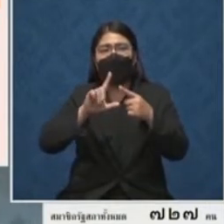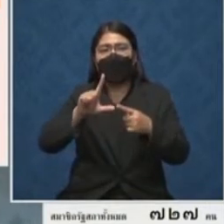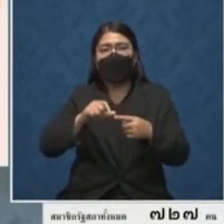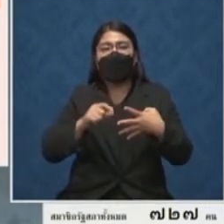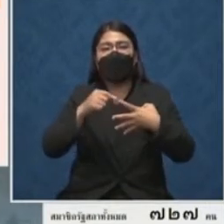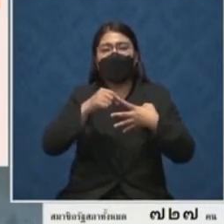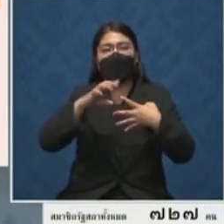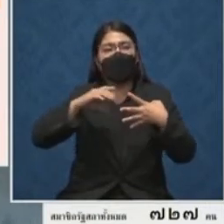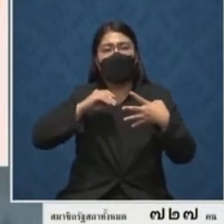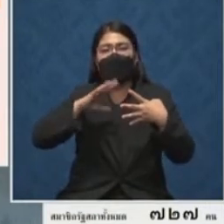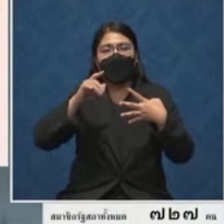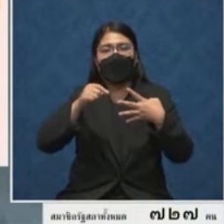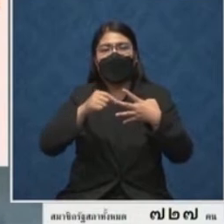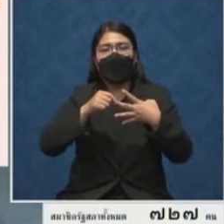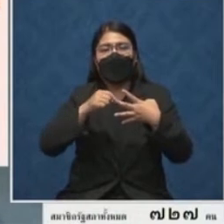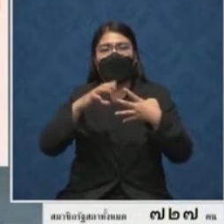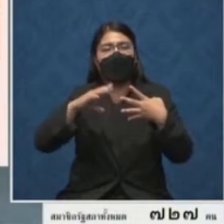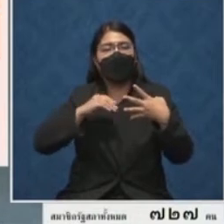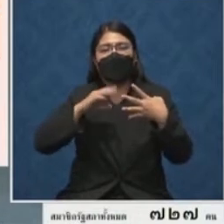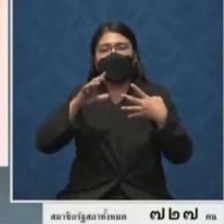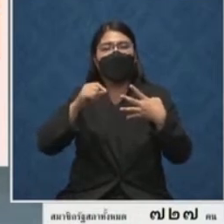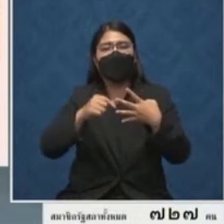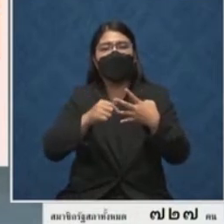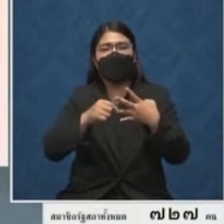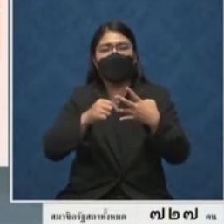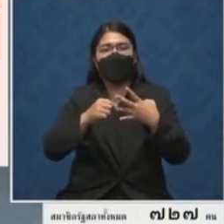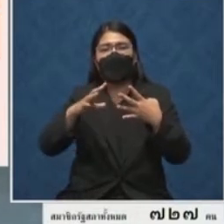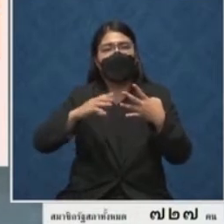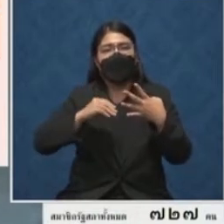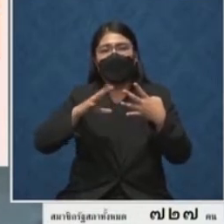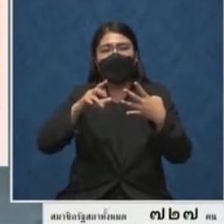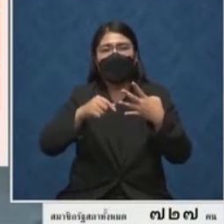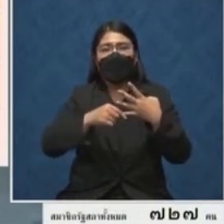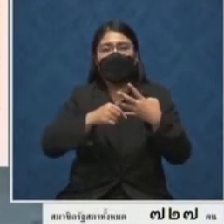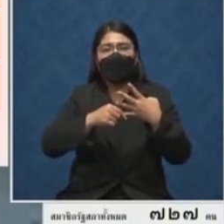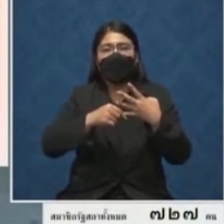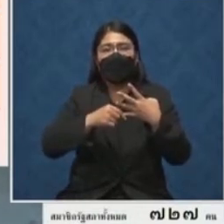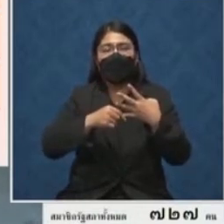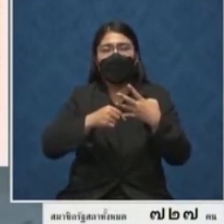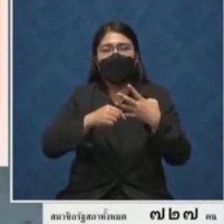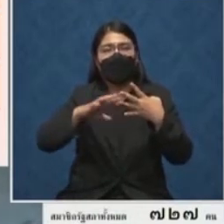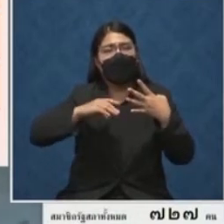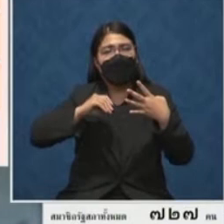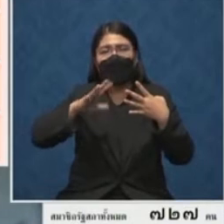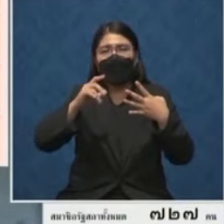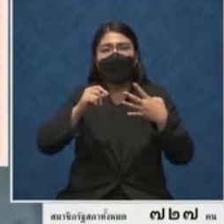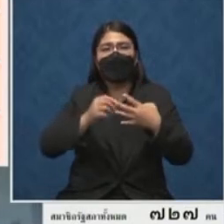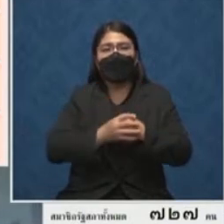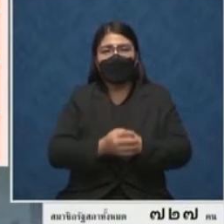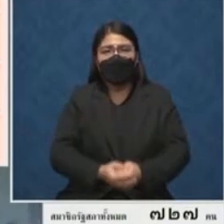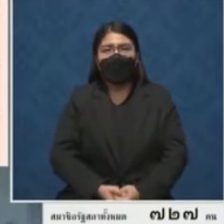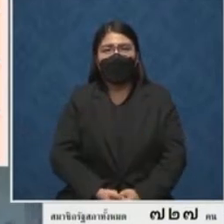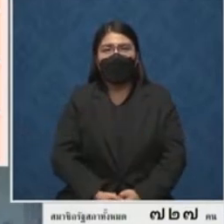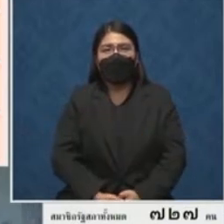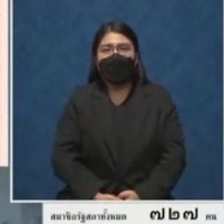การ2ไม่รับหลักการ3ไม่รับหลักการและ4ไม่รับหลักการเจ้าค่ะ